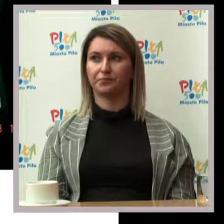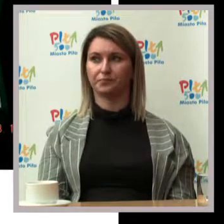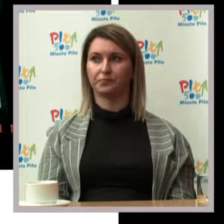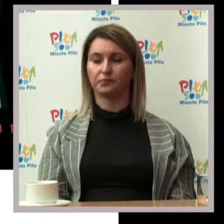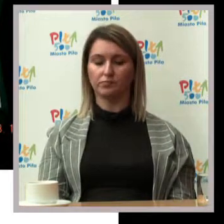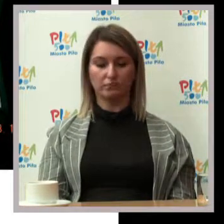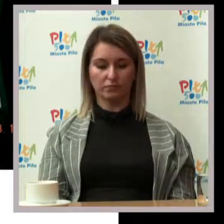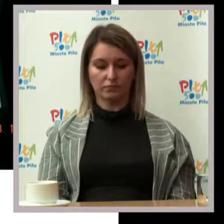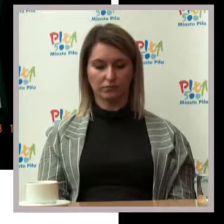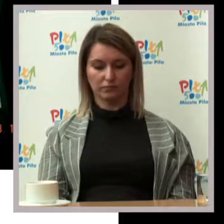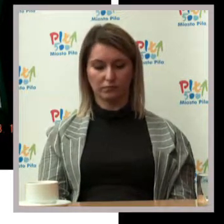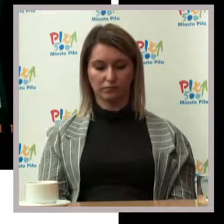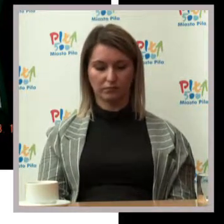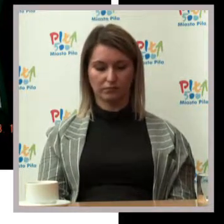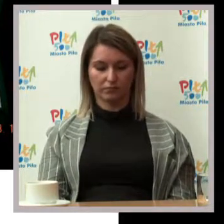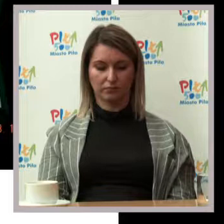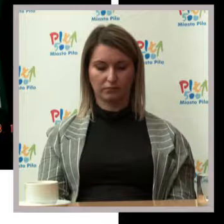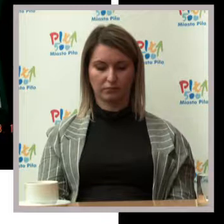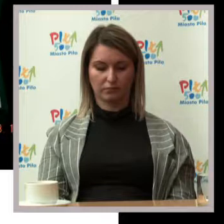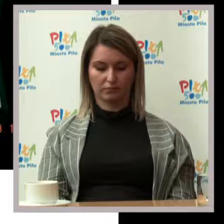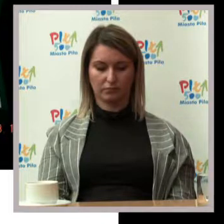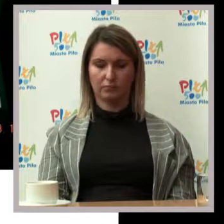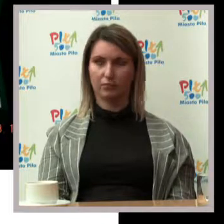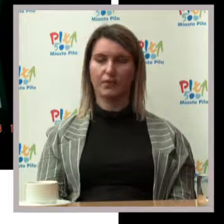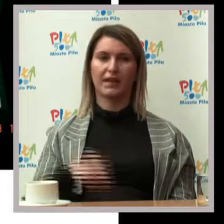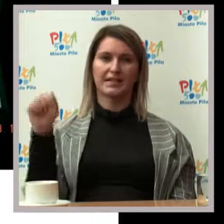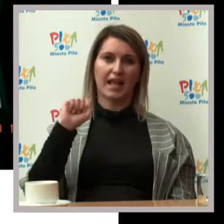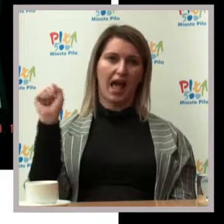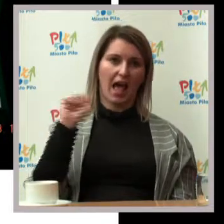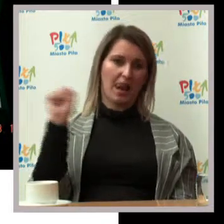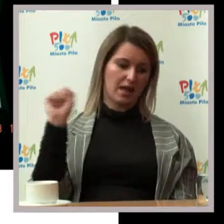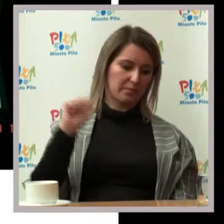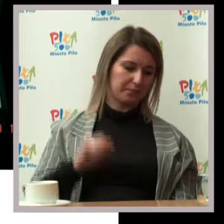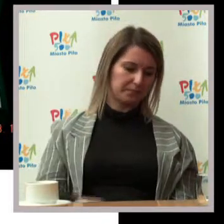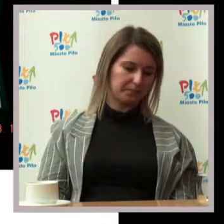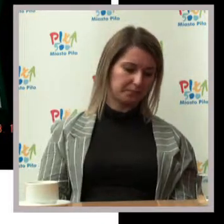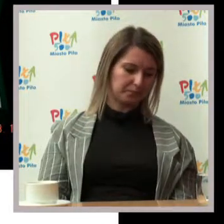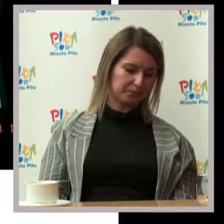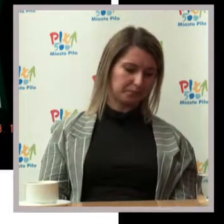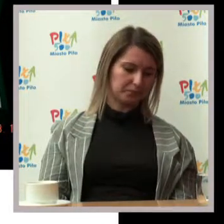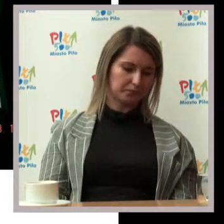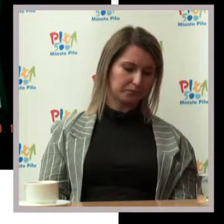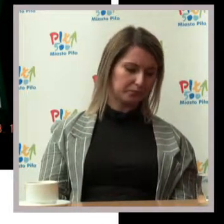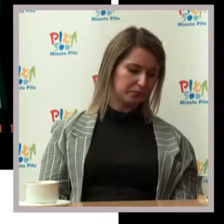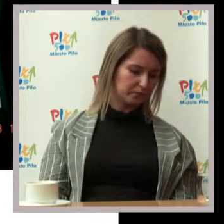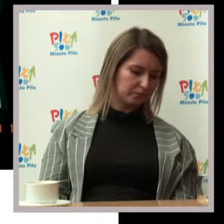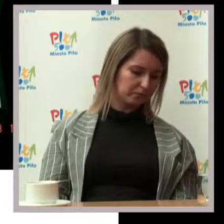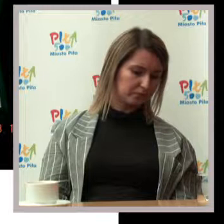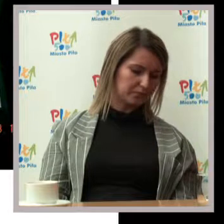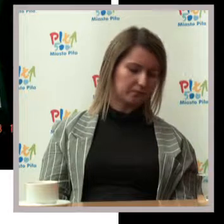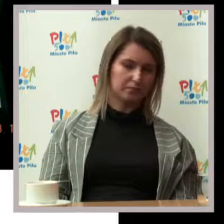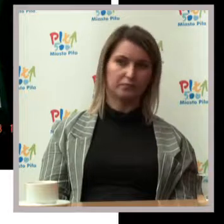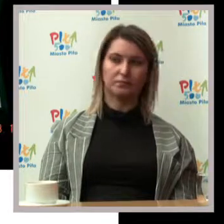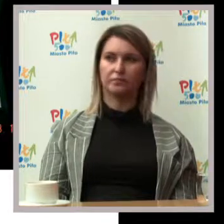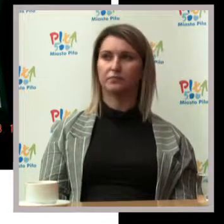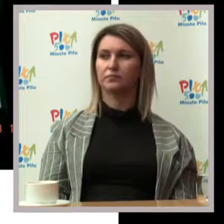czy włącza system alarmowy w mieście. Myślę, że zdjęcia są adekwatne do tego, że ten zadanie będziemy realizować